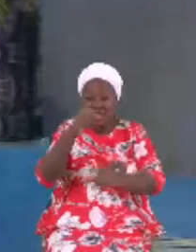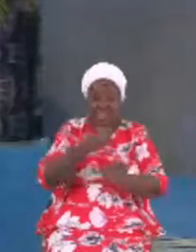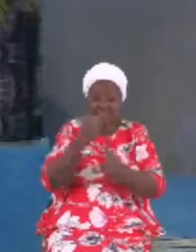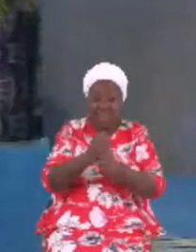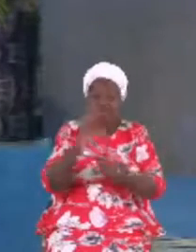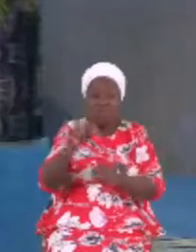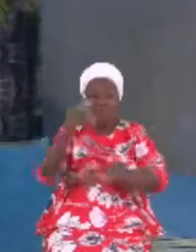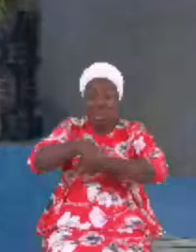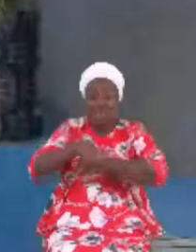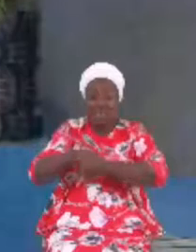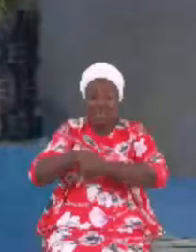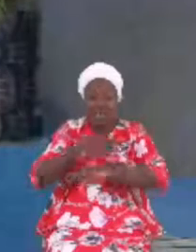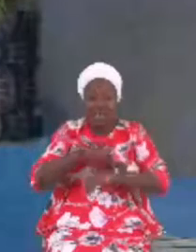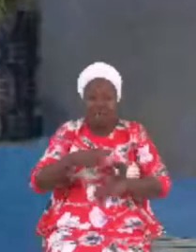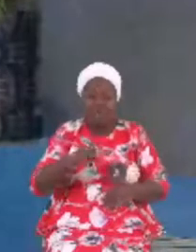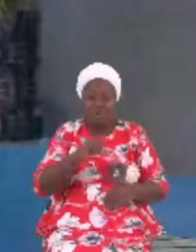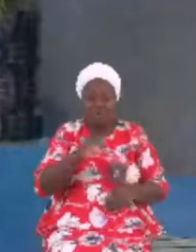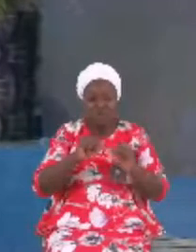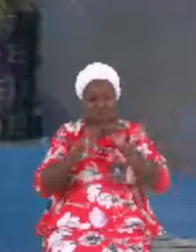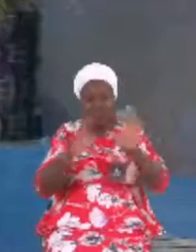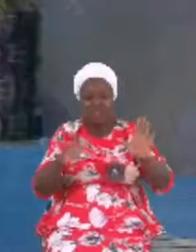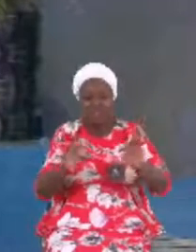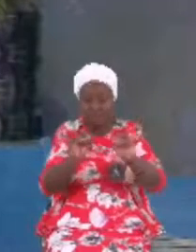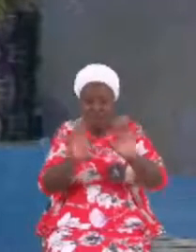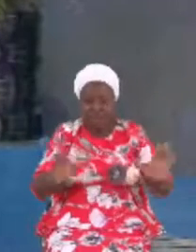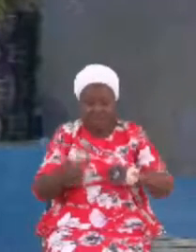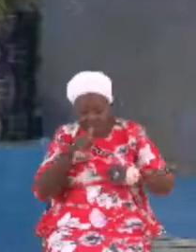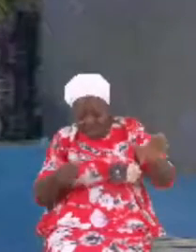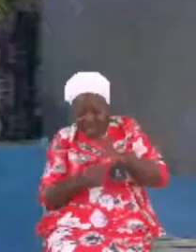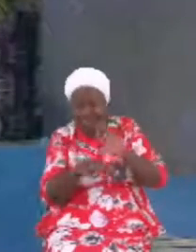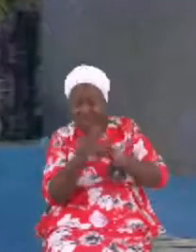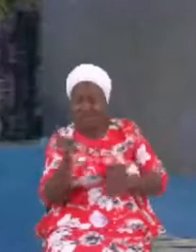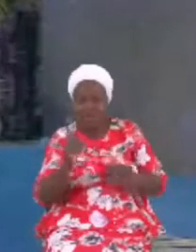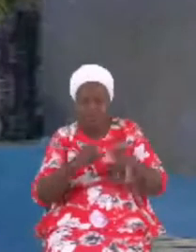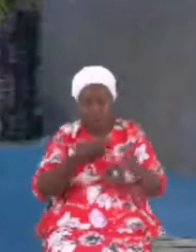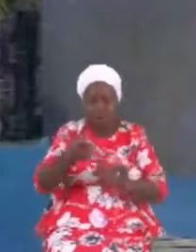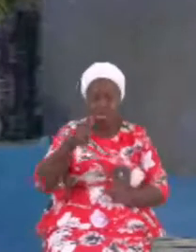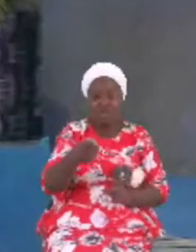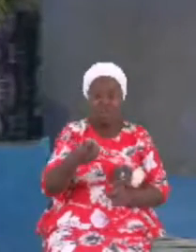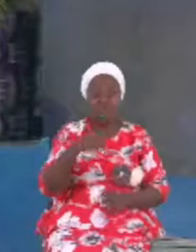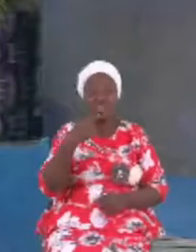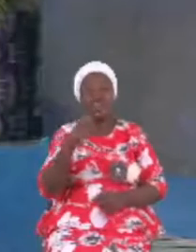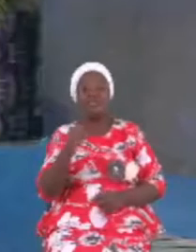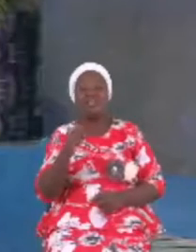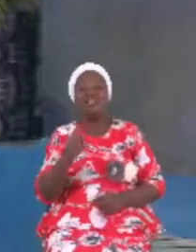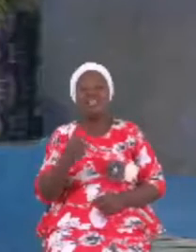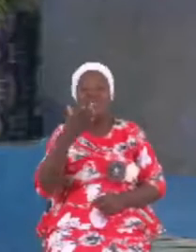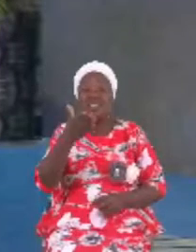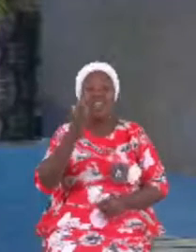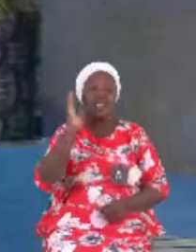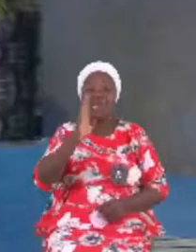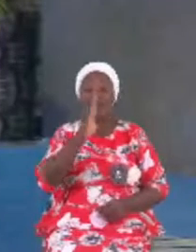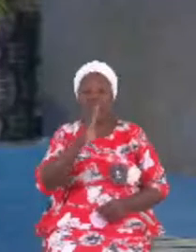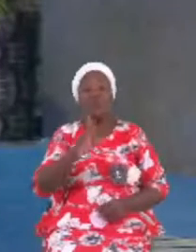nuit, et il n'y a rien qui se cache sous les ténèbres, nulle part, pour te faire du mal. Il n'y aura plus de